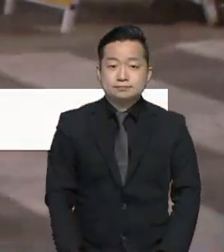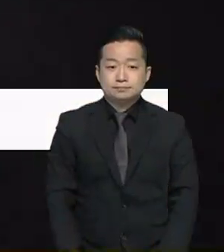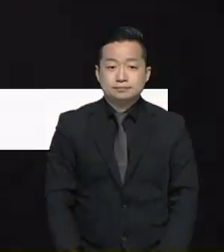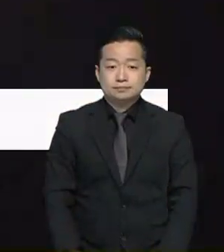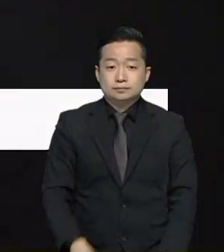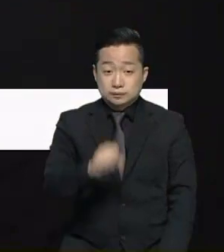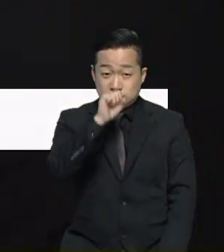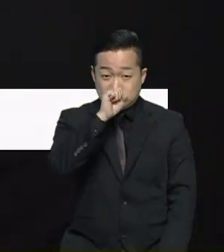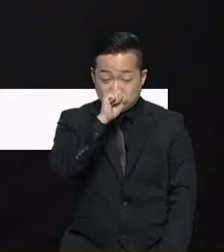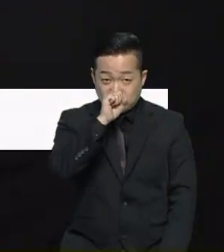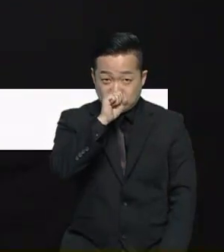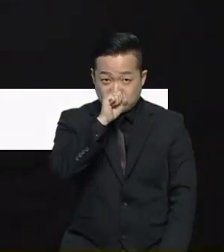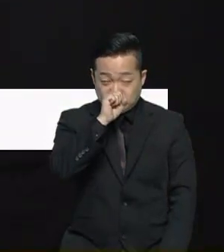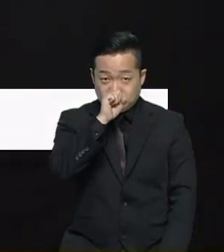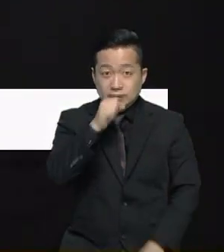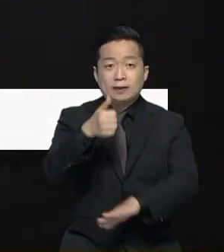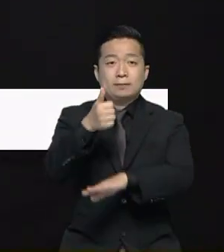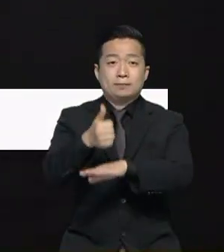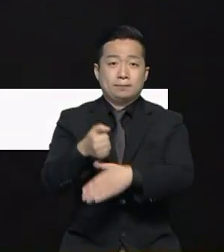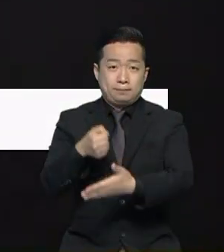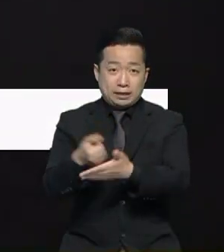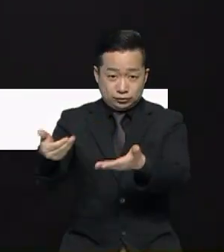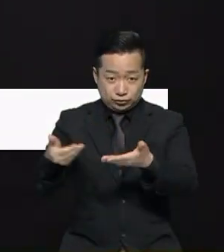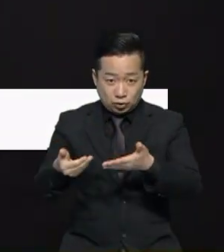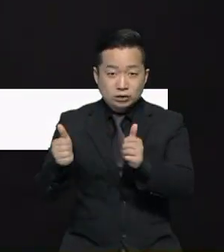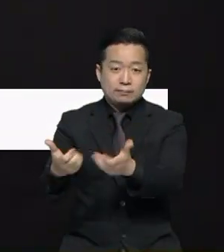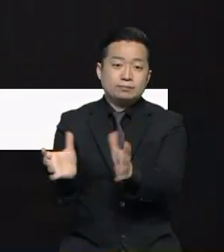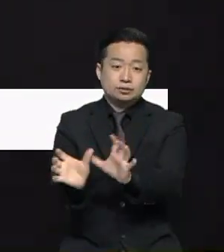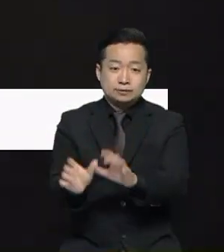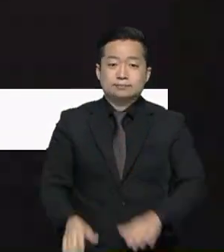현명한 판단을 해주신 재판부에